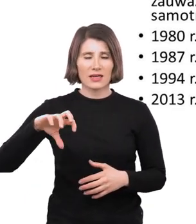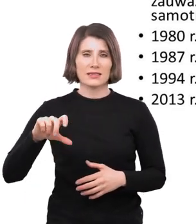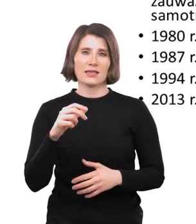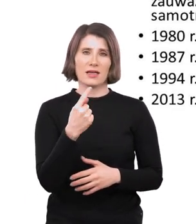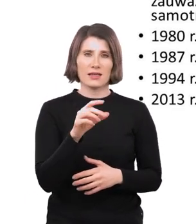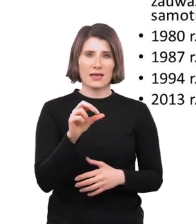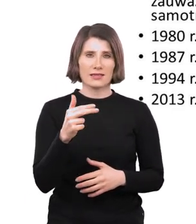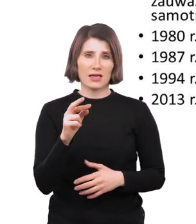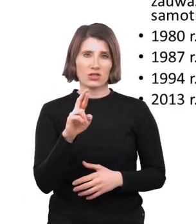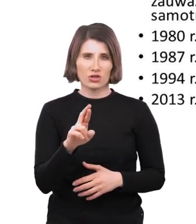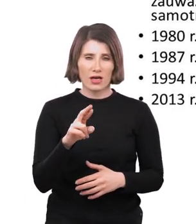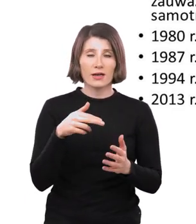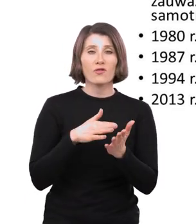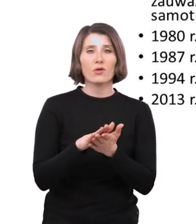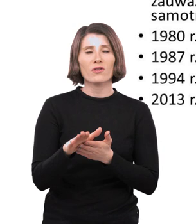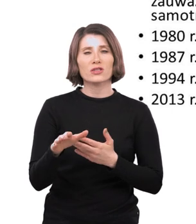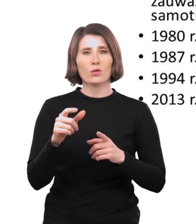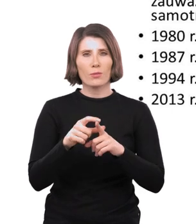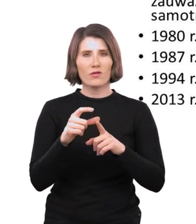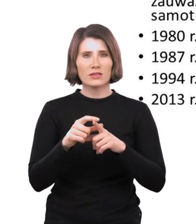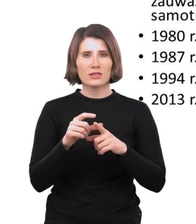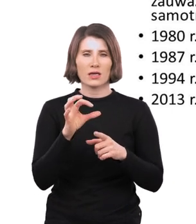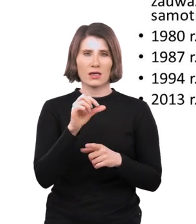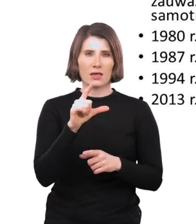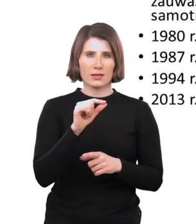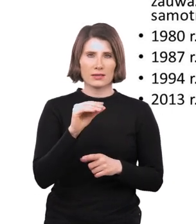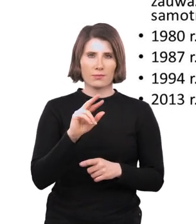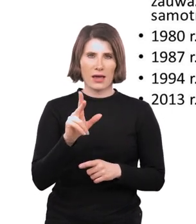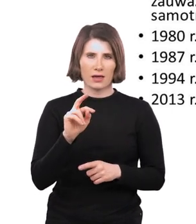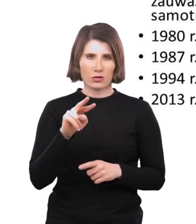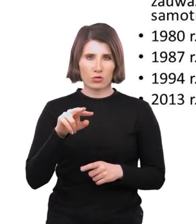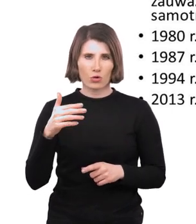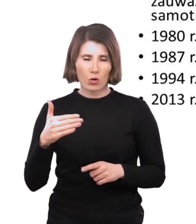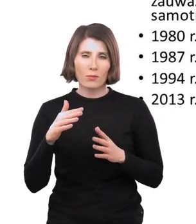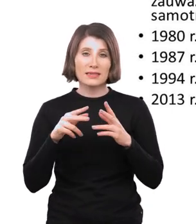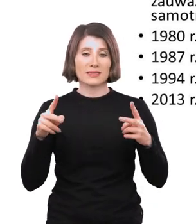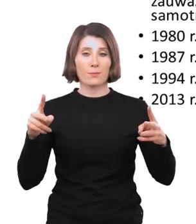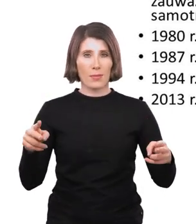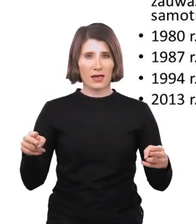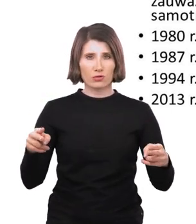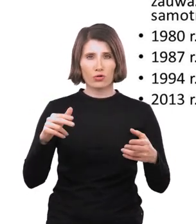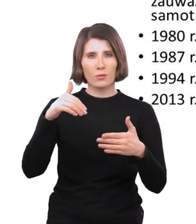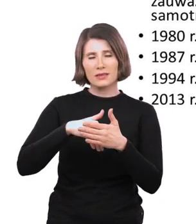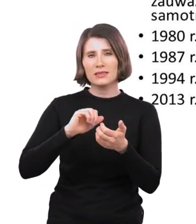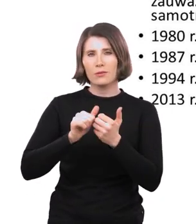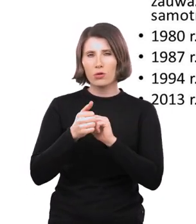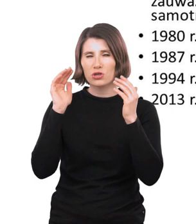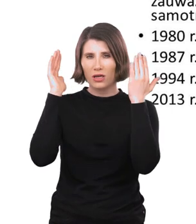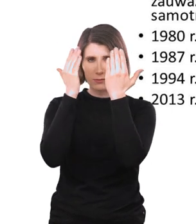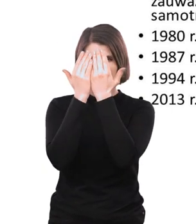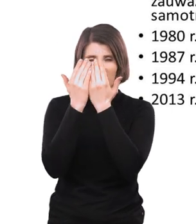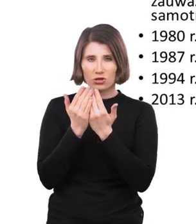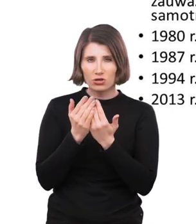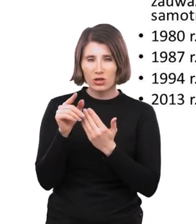pojęcie spektrum zaburzeń autystycznych, w poczet których zaliczyła zaburzenia